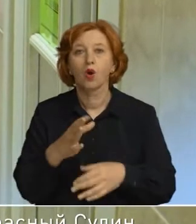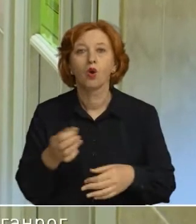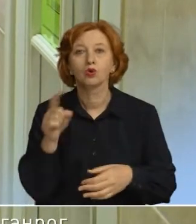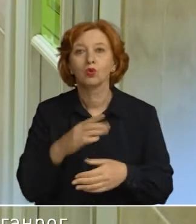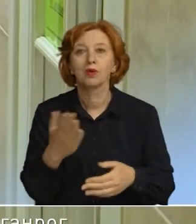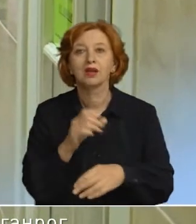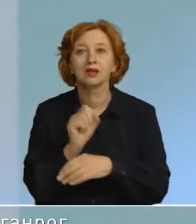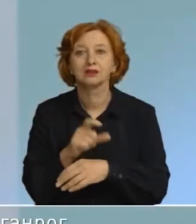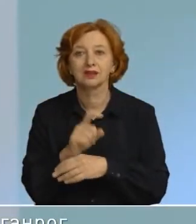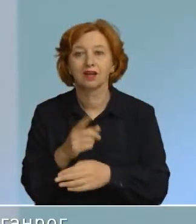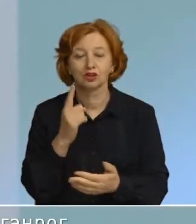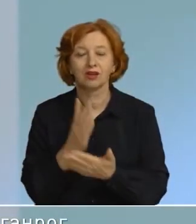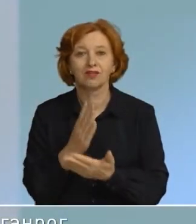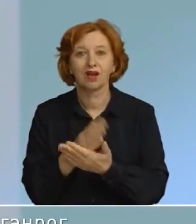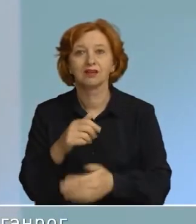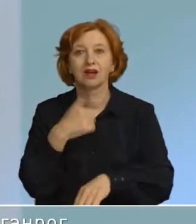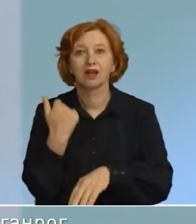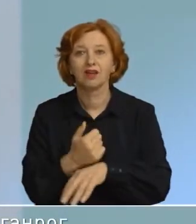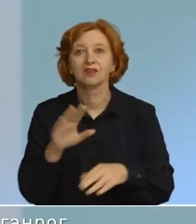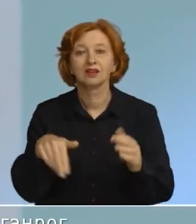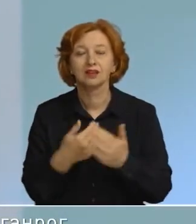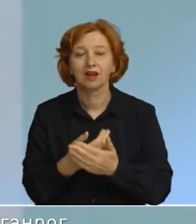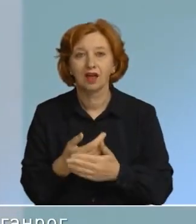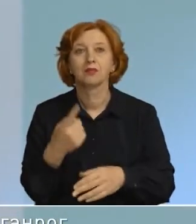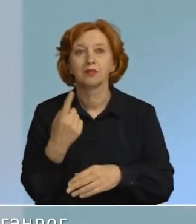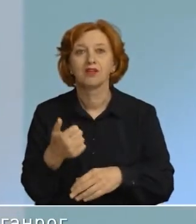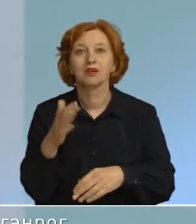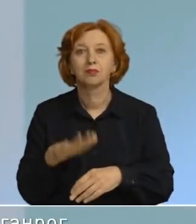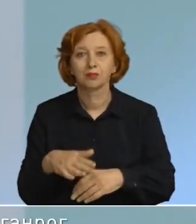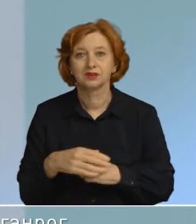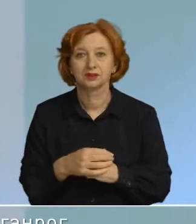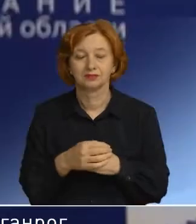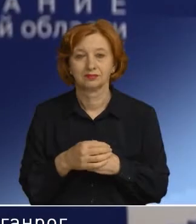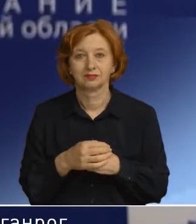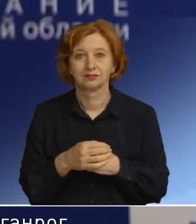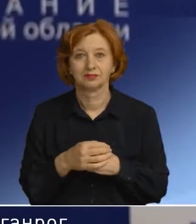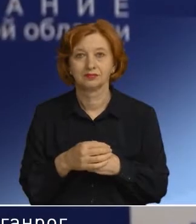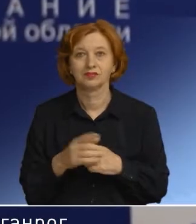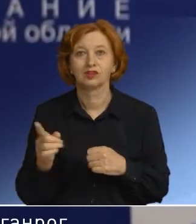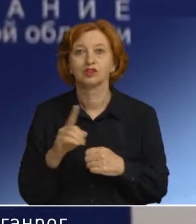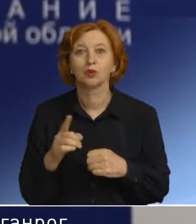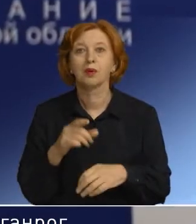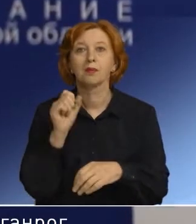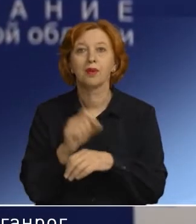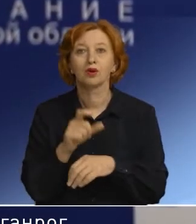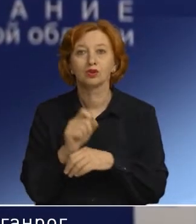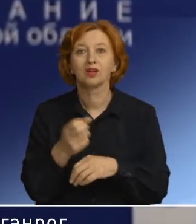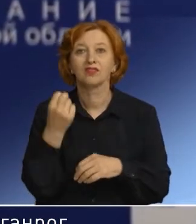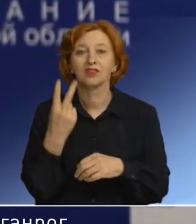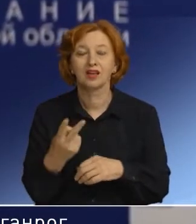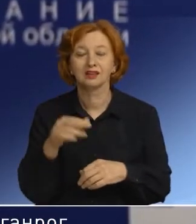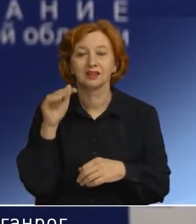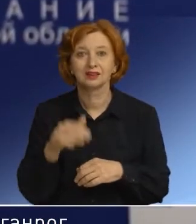какие задачи являются первоочередными для отрасли первой медпомощи. Мы получили около